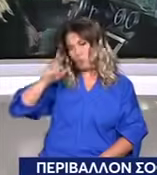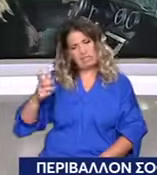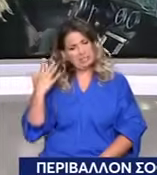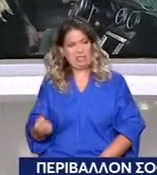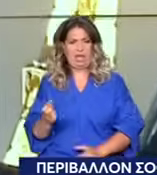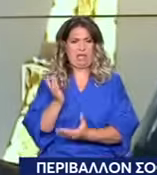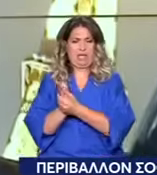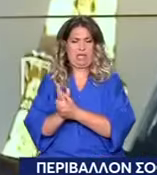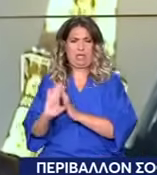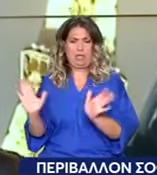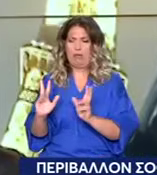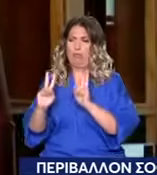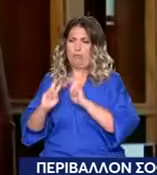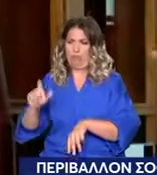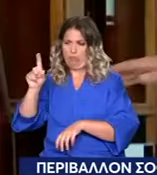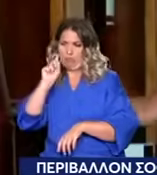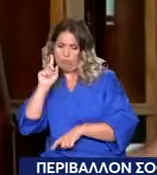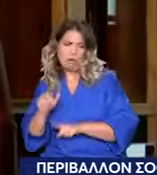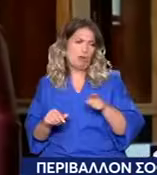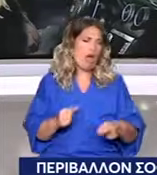τα δύο point όμως, να σας τα πω. Μου κάνει εντύπωση.